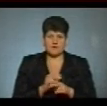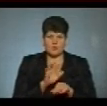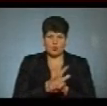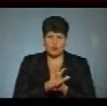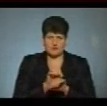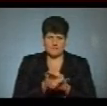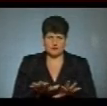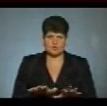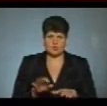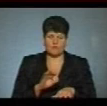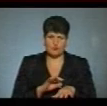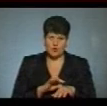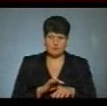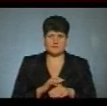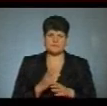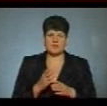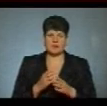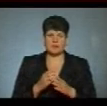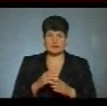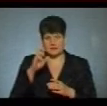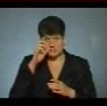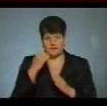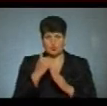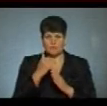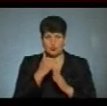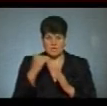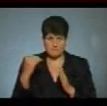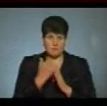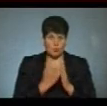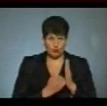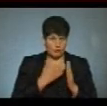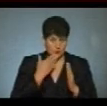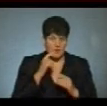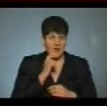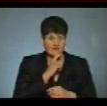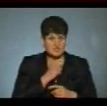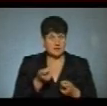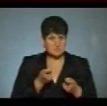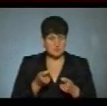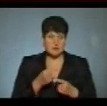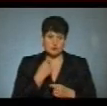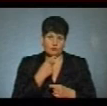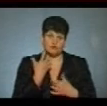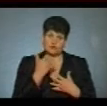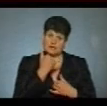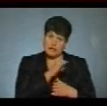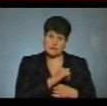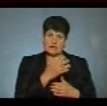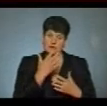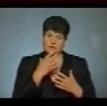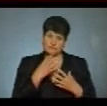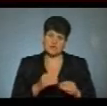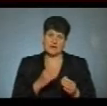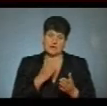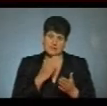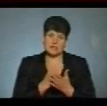що на державному рівні ще поки що такого протоколу немає, а в Вінницькій адміністрації повідомляють, що для них, для їхніх